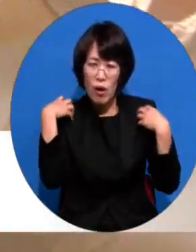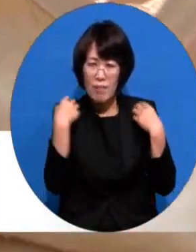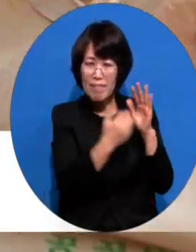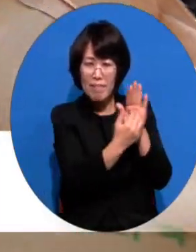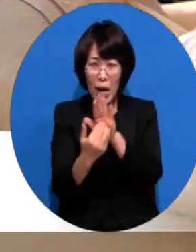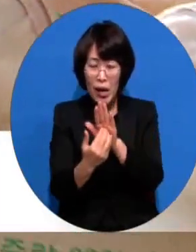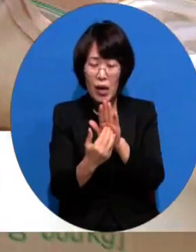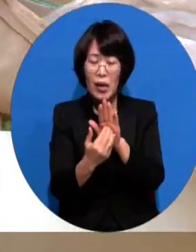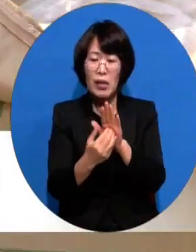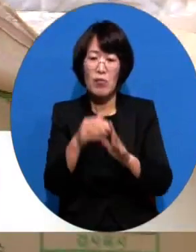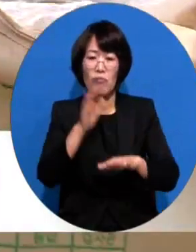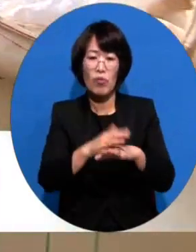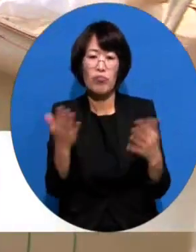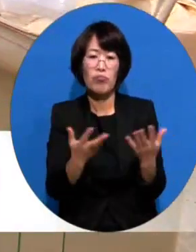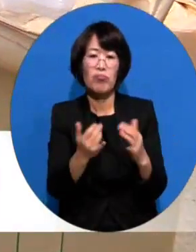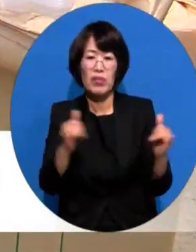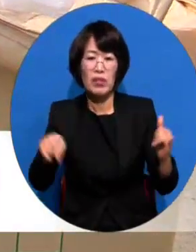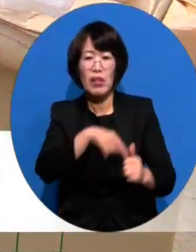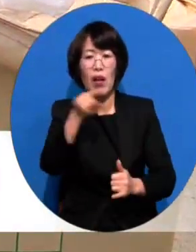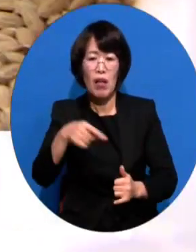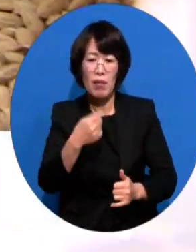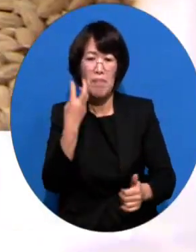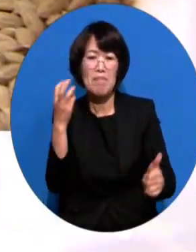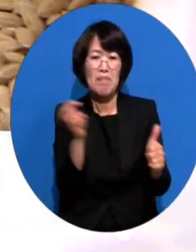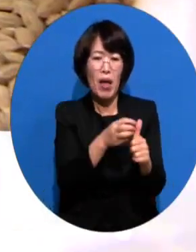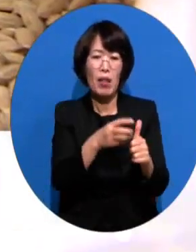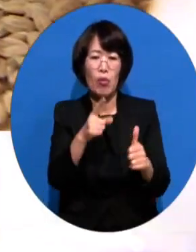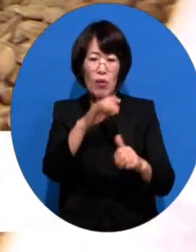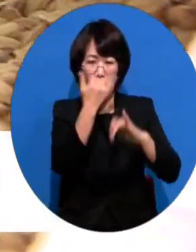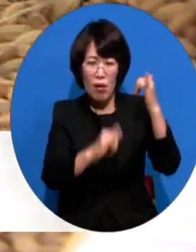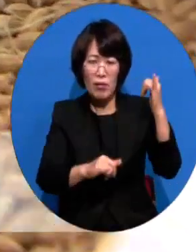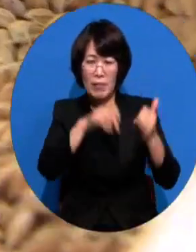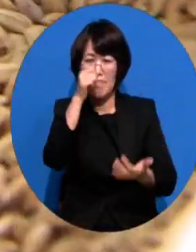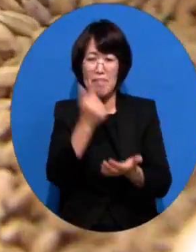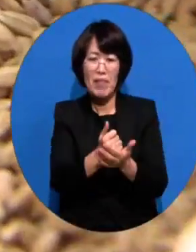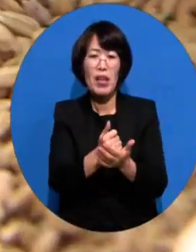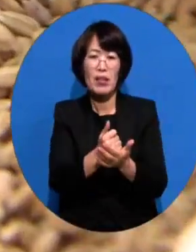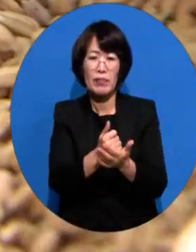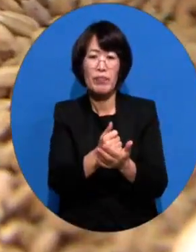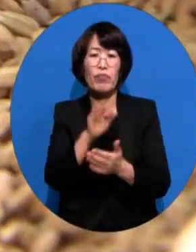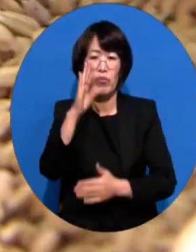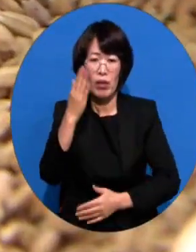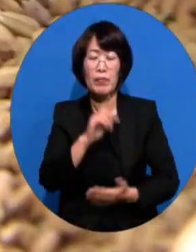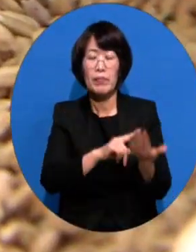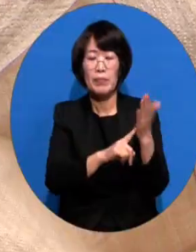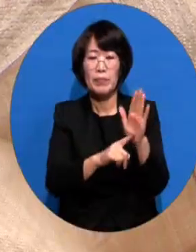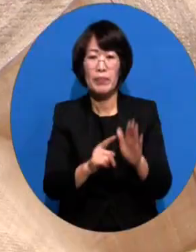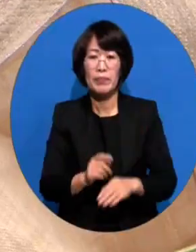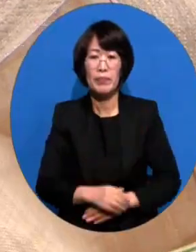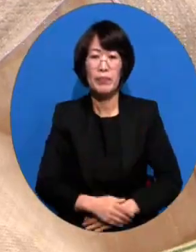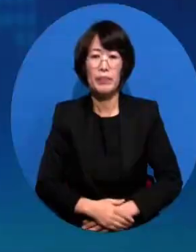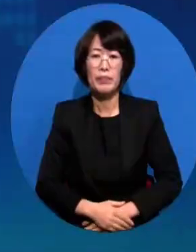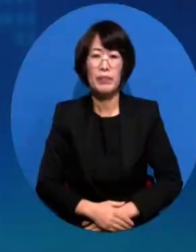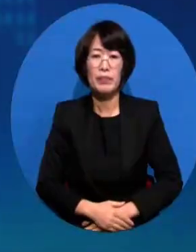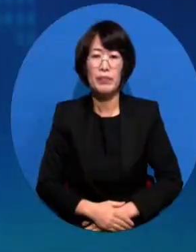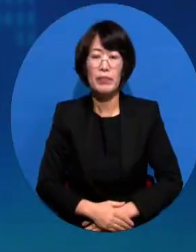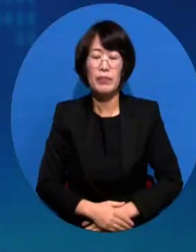행사하면 농민에 대한 배신 행위이자 역사의 죄인으로 남을 것이라고 주장했습니다.